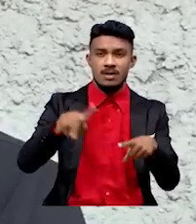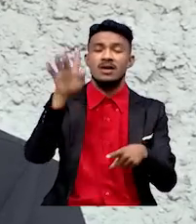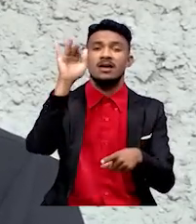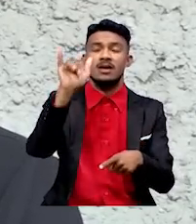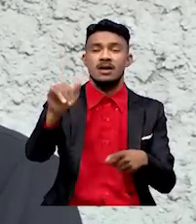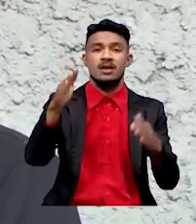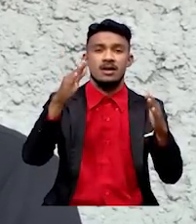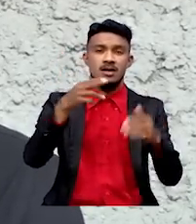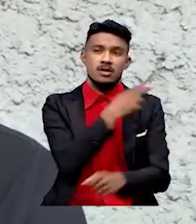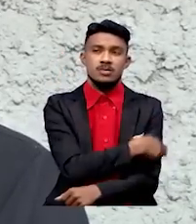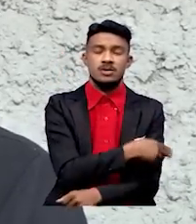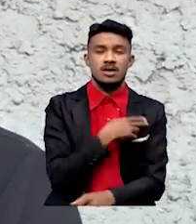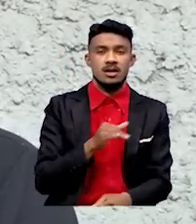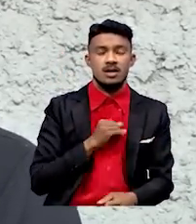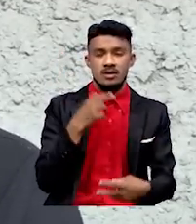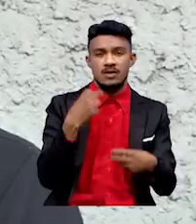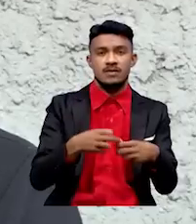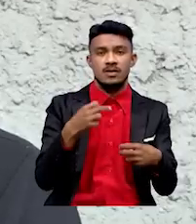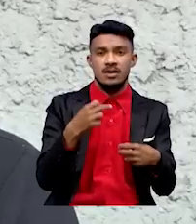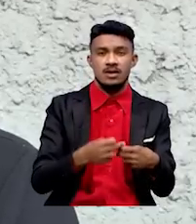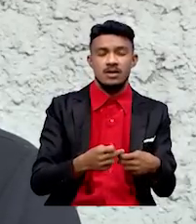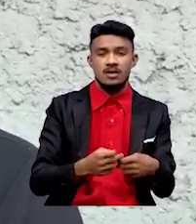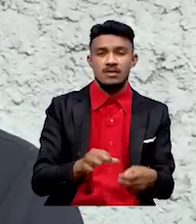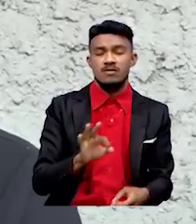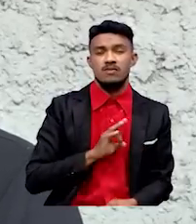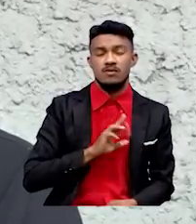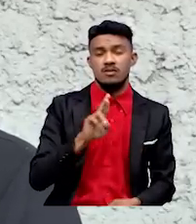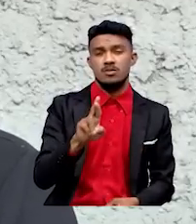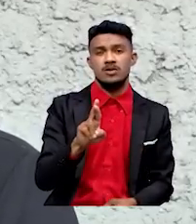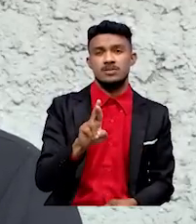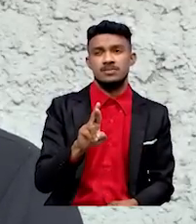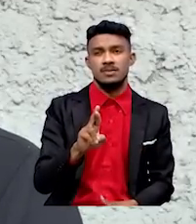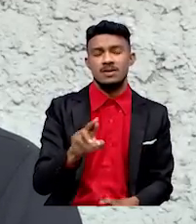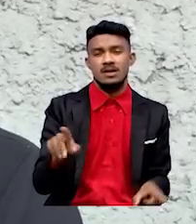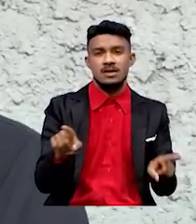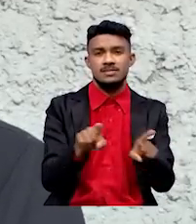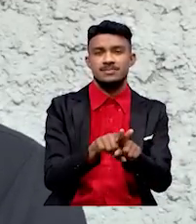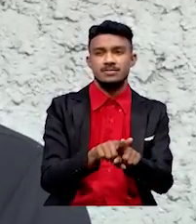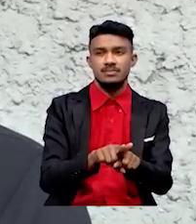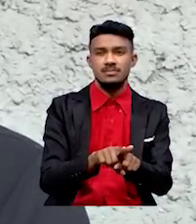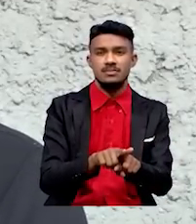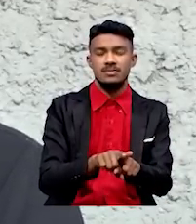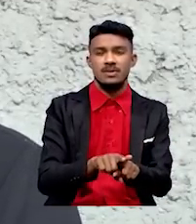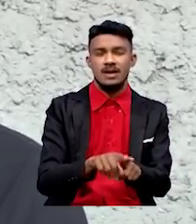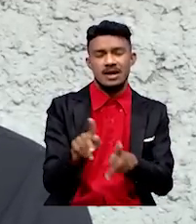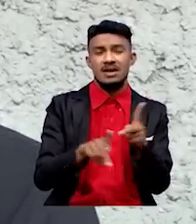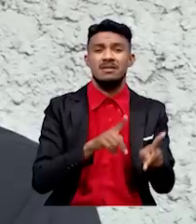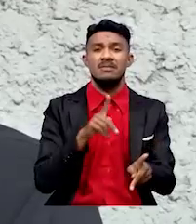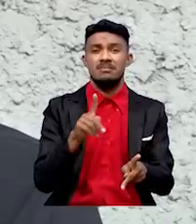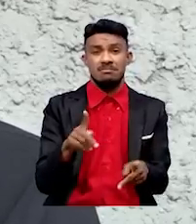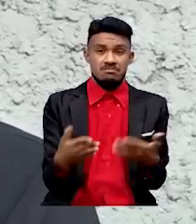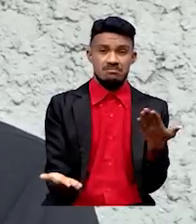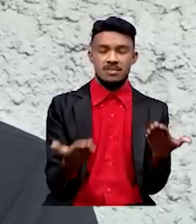kemana? Lo forward nih dalam rumah mayan jangan lah busan yang itu emang normal itu mayan